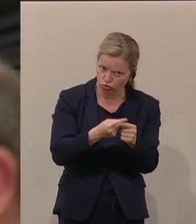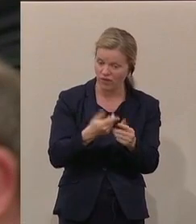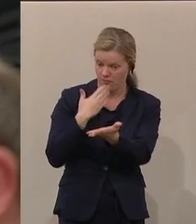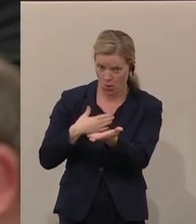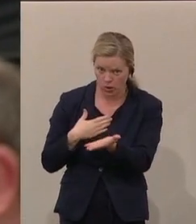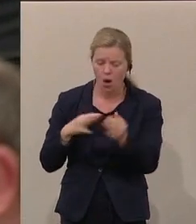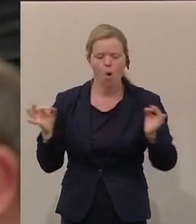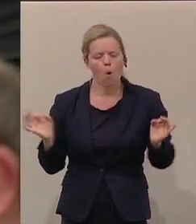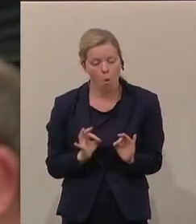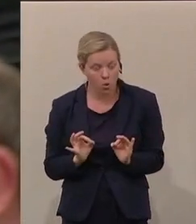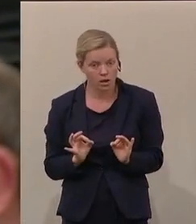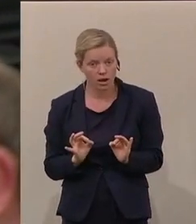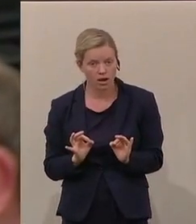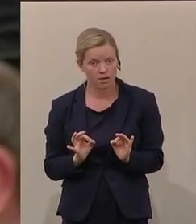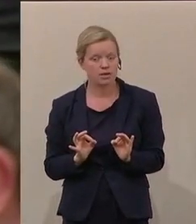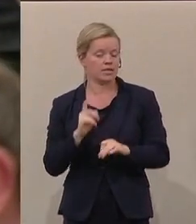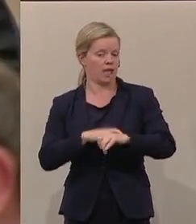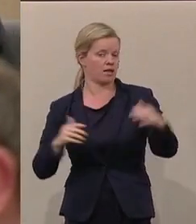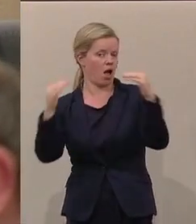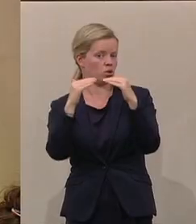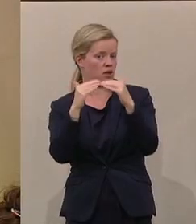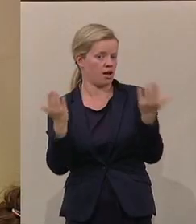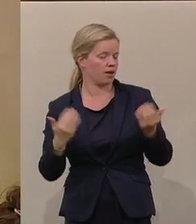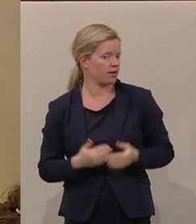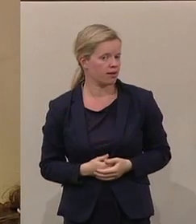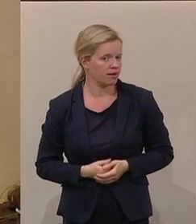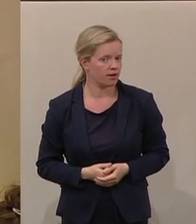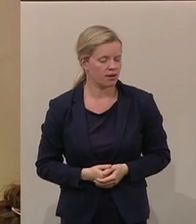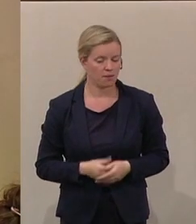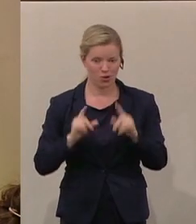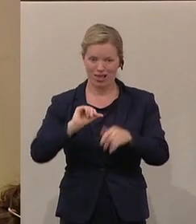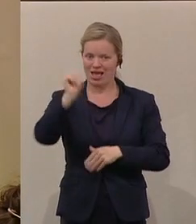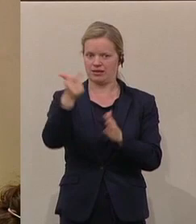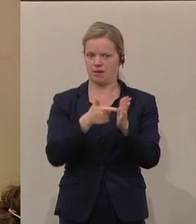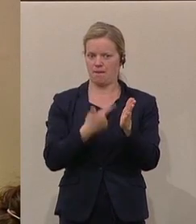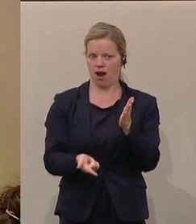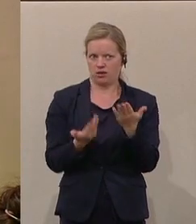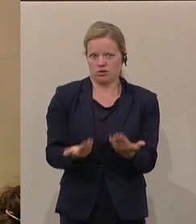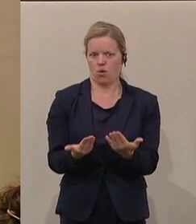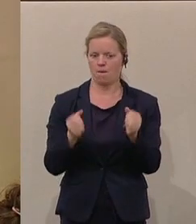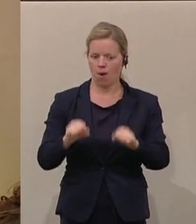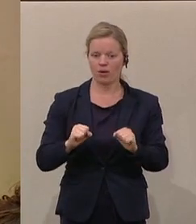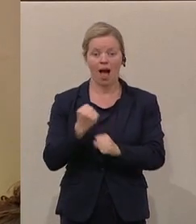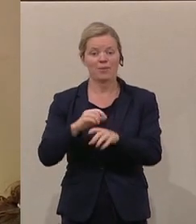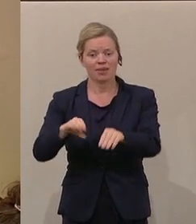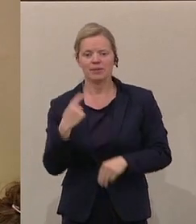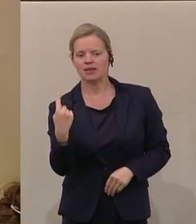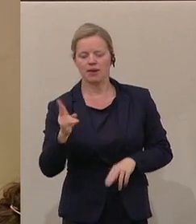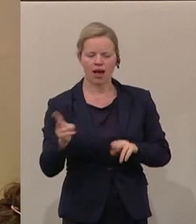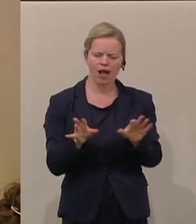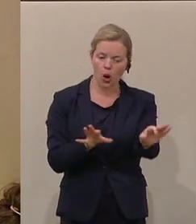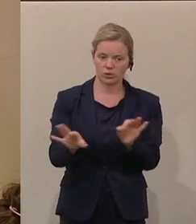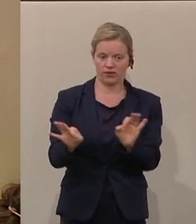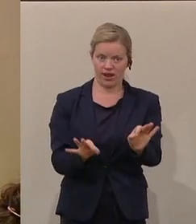er es möchte oder im Zeitausgleich. Und das ist auch erstmals dass die Arbeitnehmer hier das Recht haben, sich